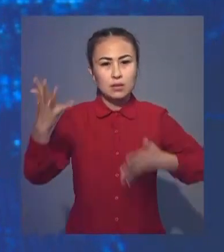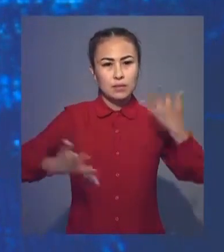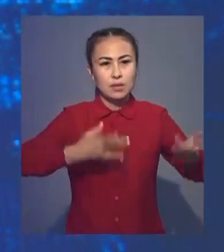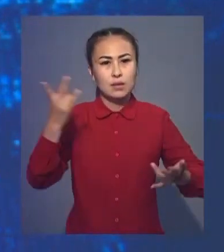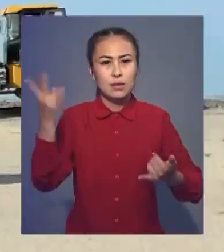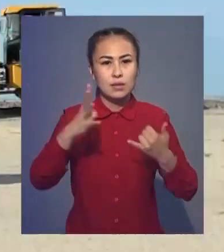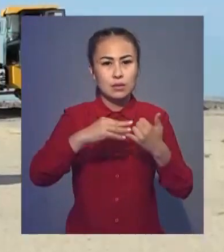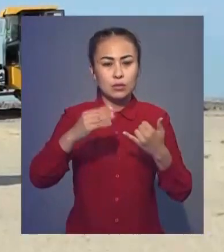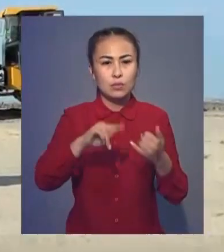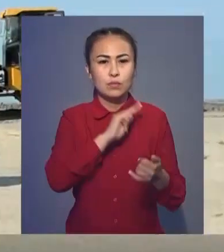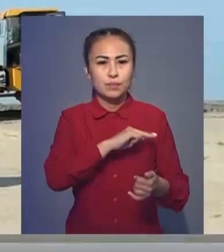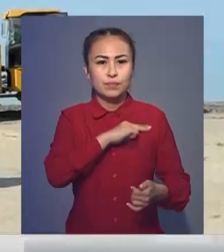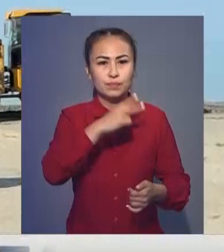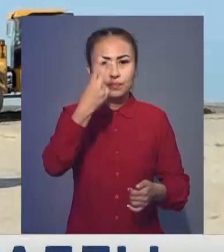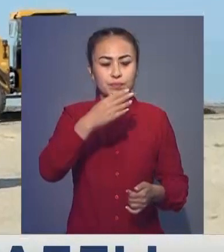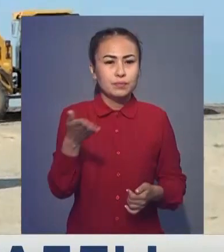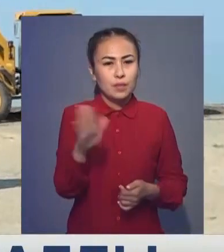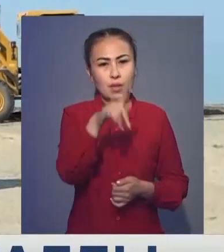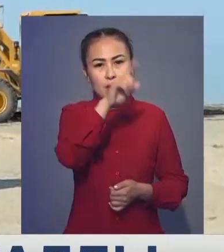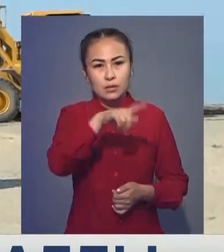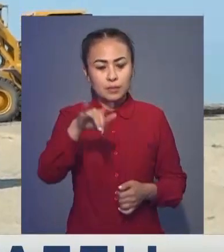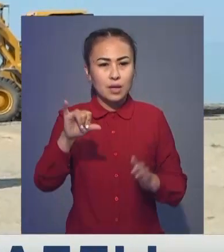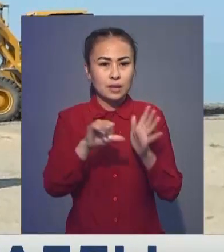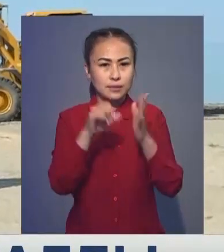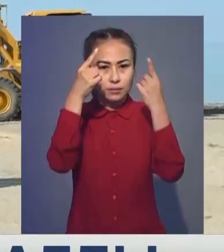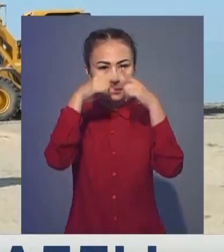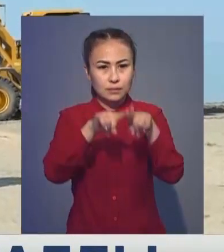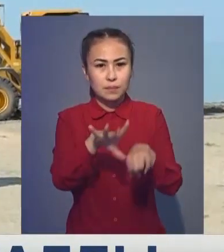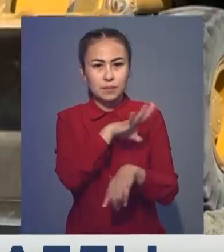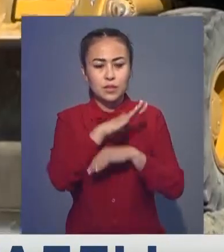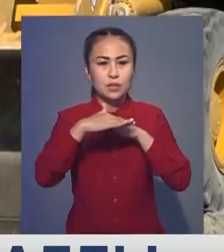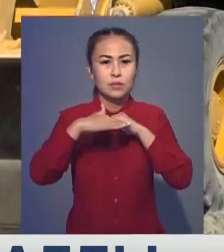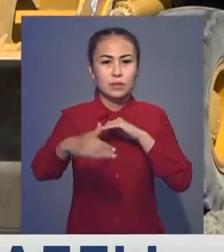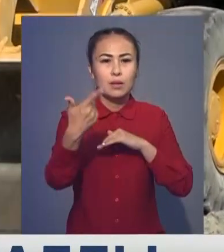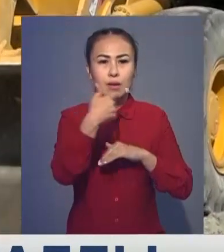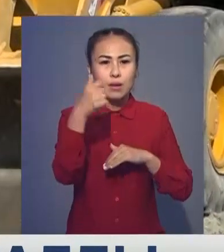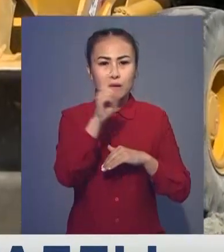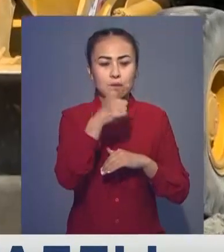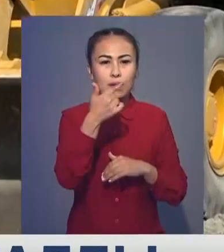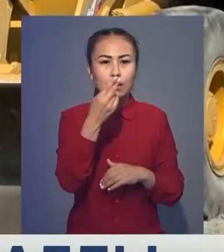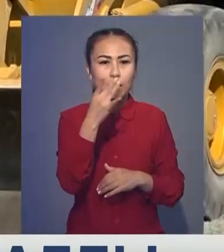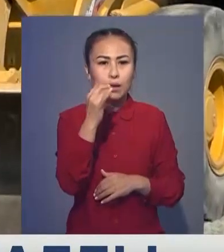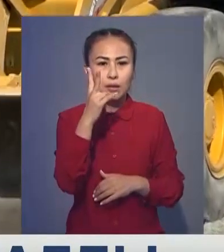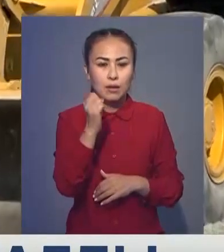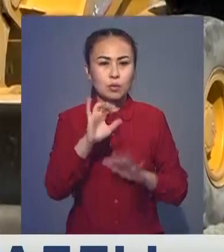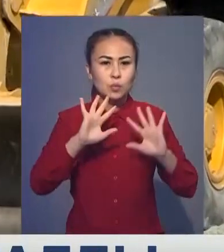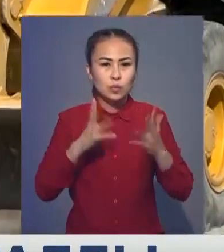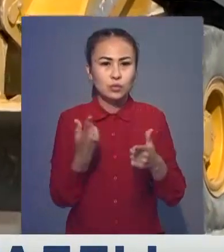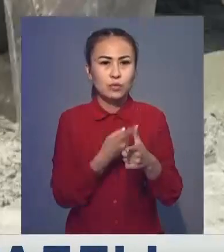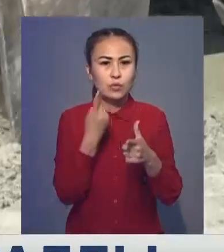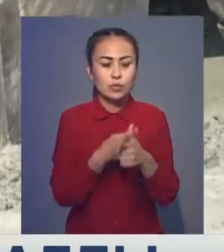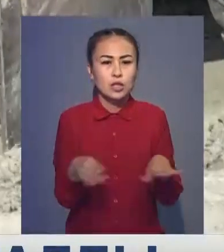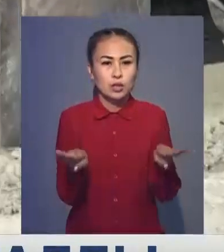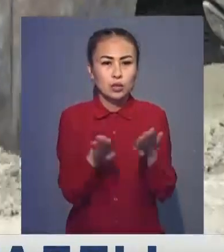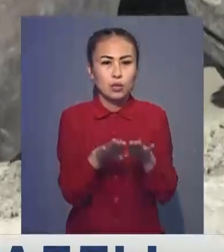тиіс. Жер қазу жұмыстарына 20 шақты адам мен 6 техника жұмылдырылған. Жергілікті билік газды гангрена тудыратын